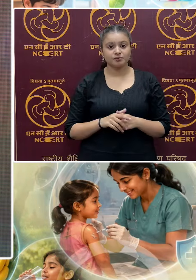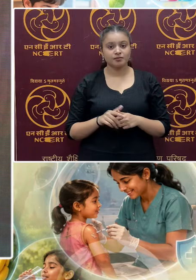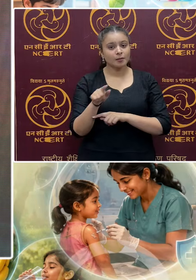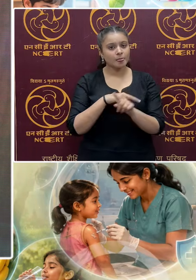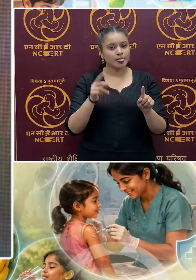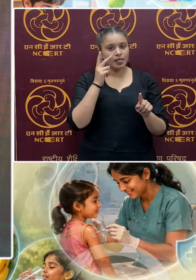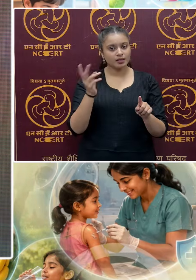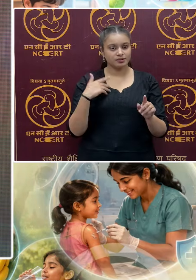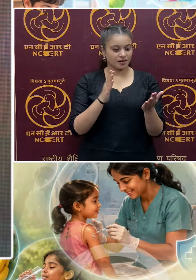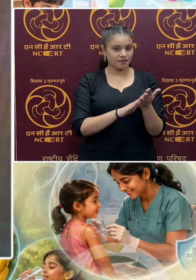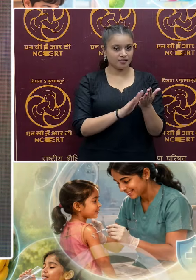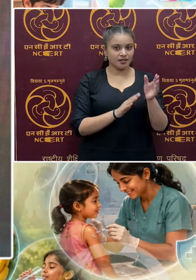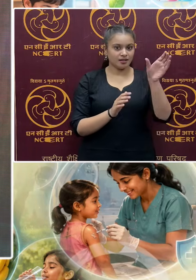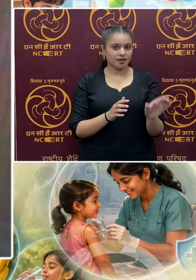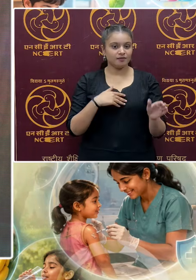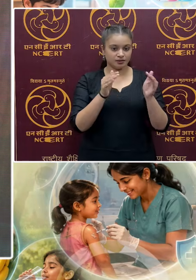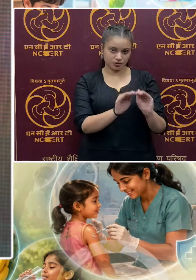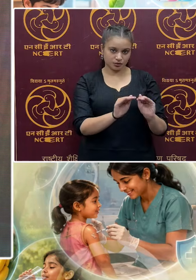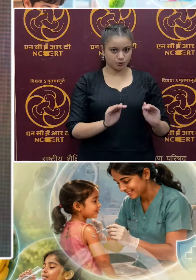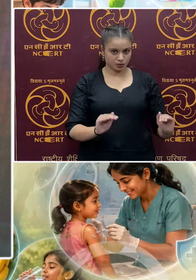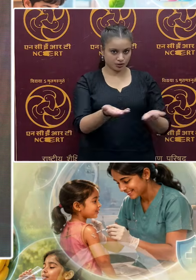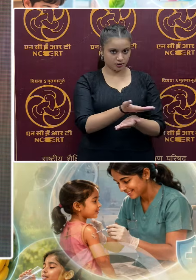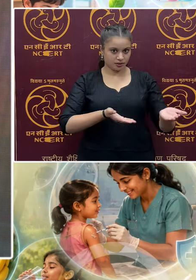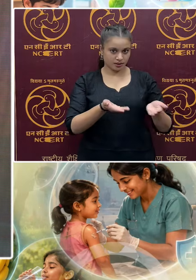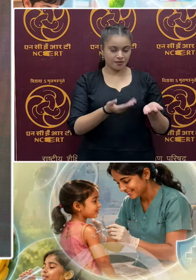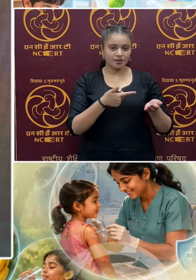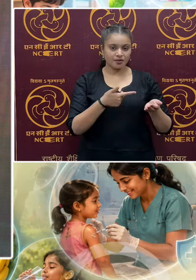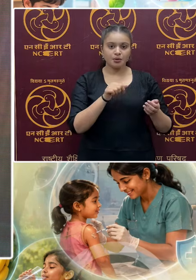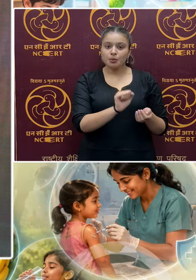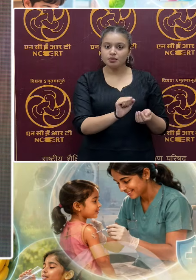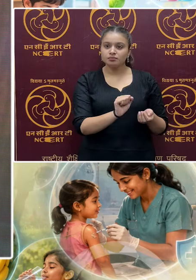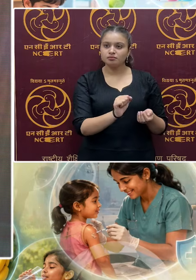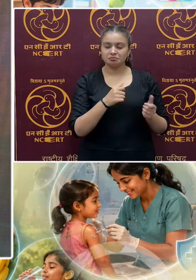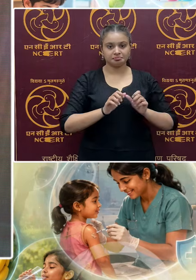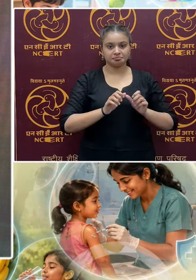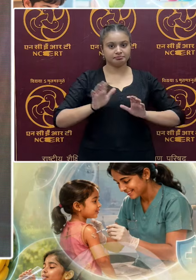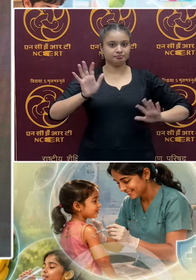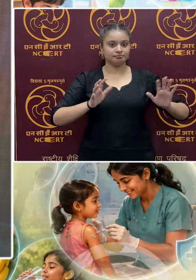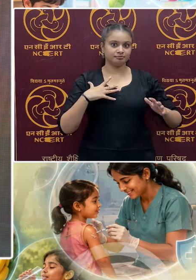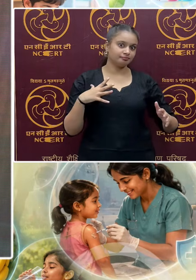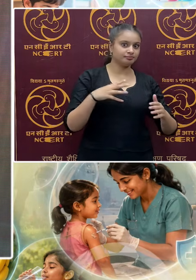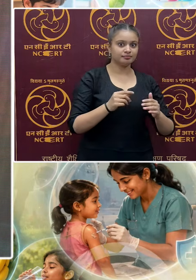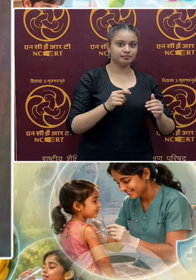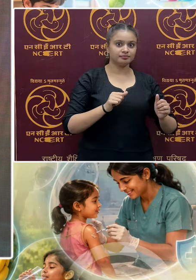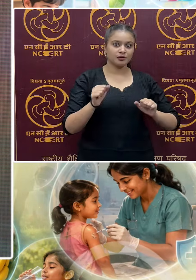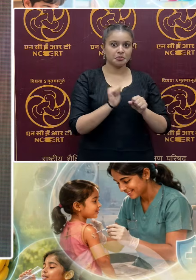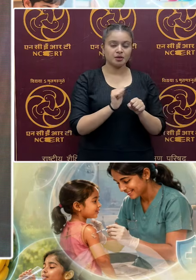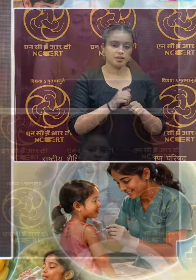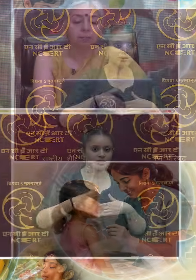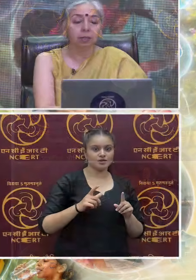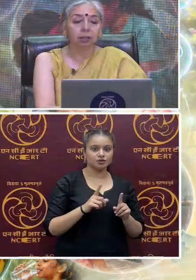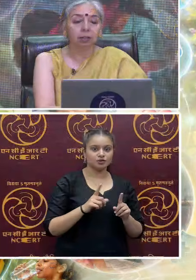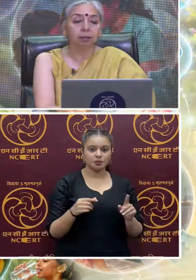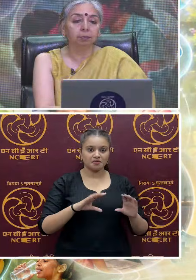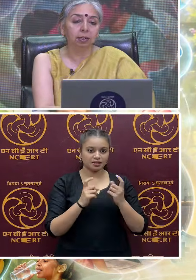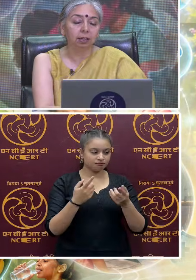देखें लेफ़्ट में कुछ बच्चे हैं जो बहुत एक्टिवली पार्टिसिपेट कर रहे हैं